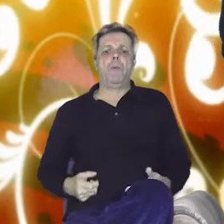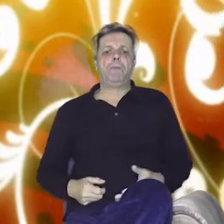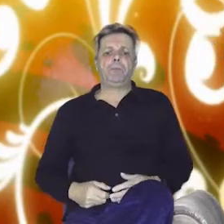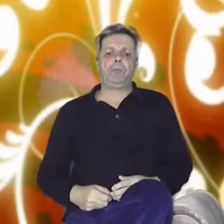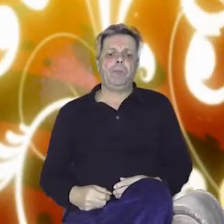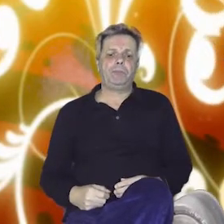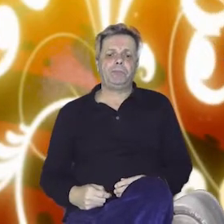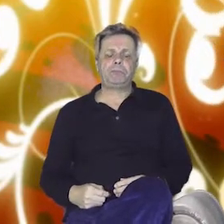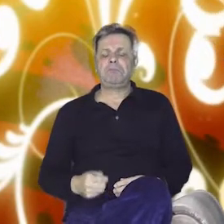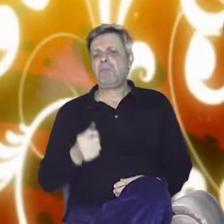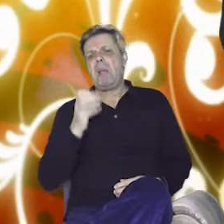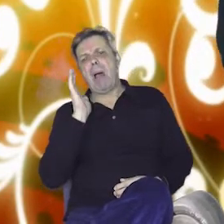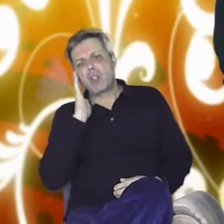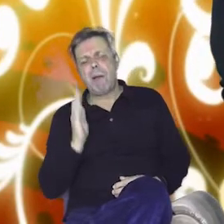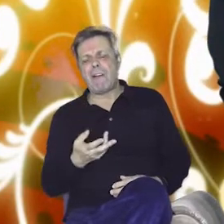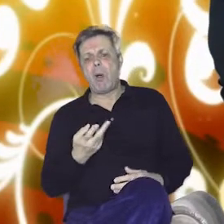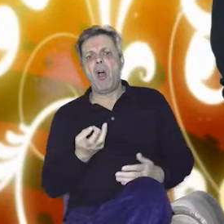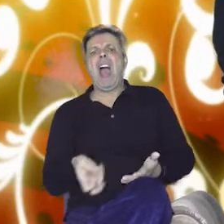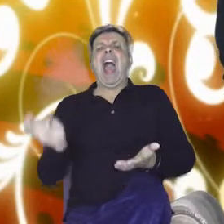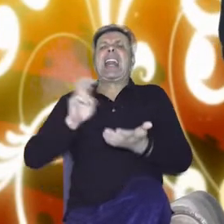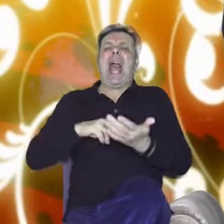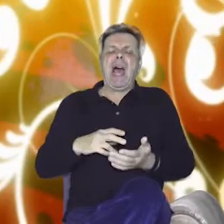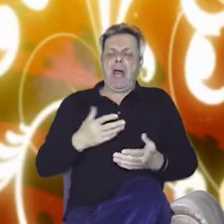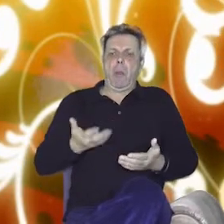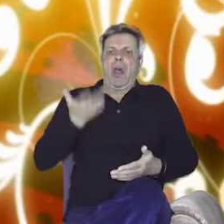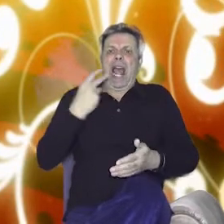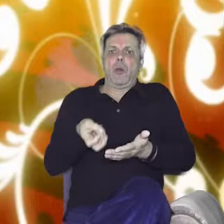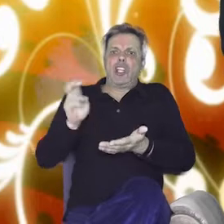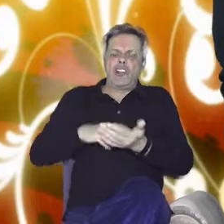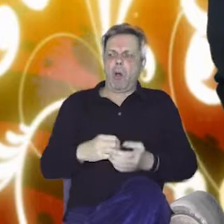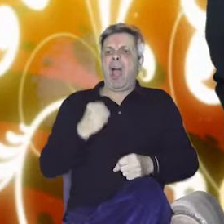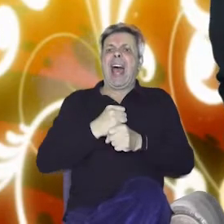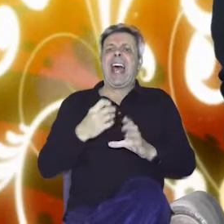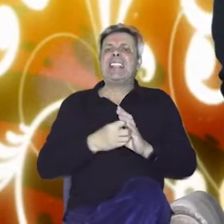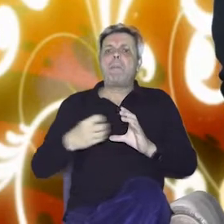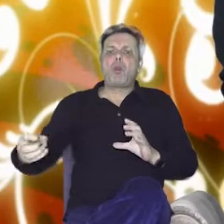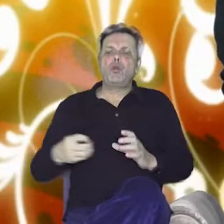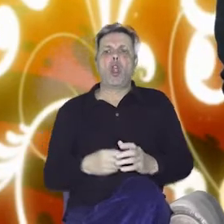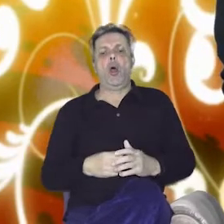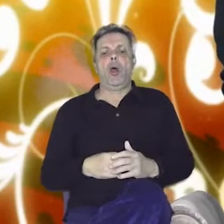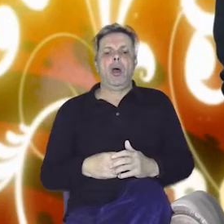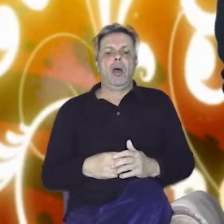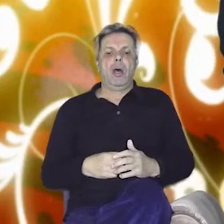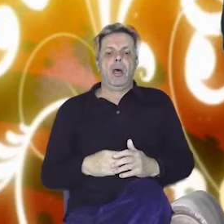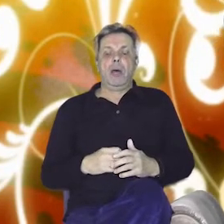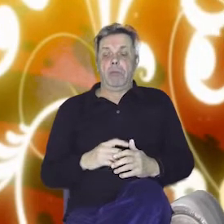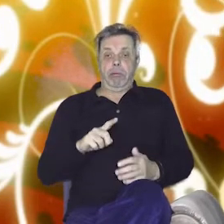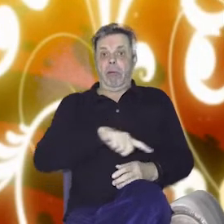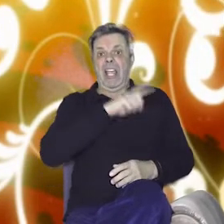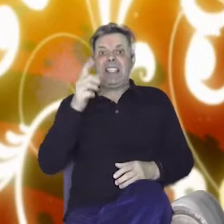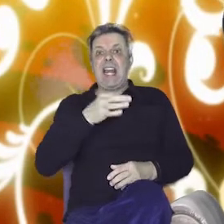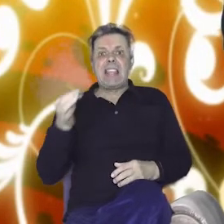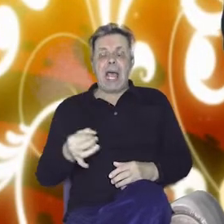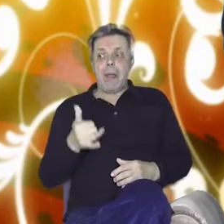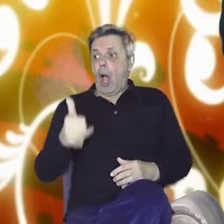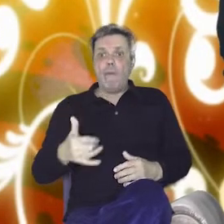malo spavamo, rano se dižemo, rad se produžio zapravo na gotovo cijeli dan, a sad ovo što nam se